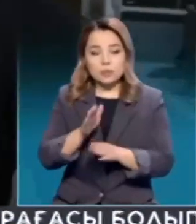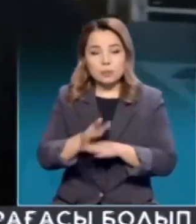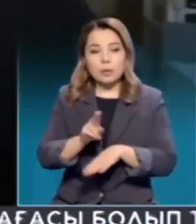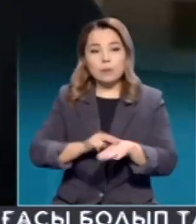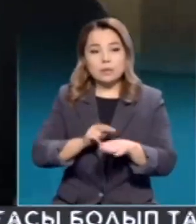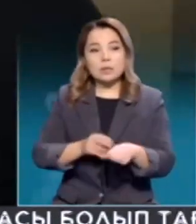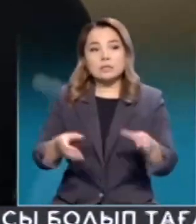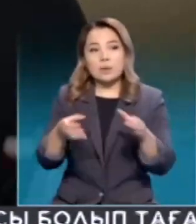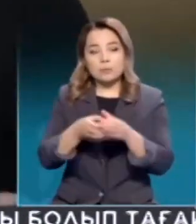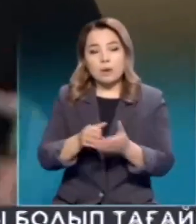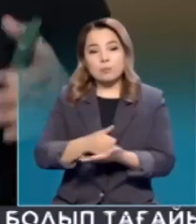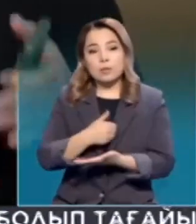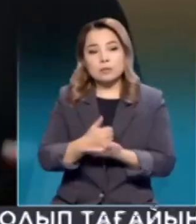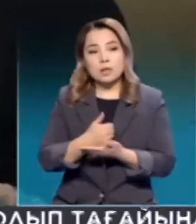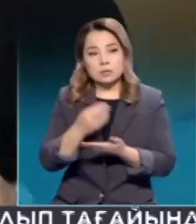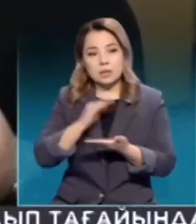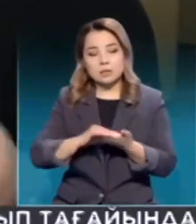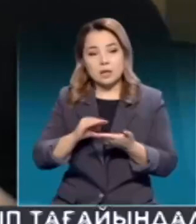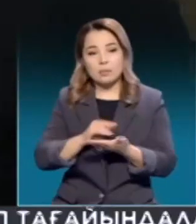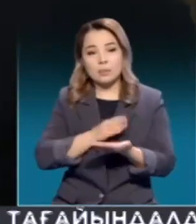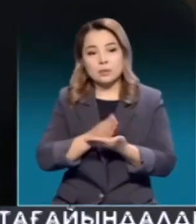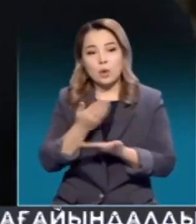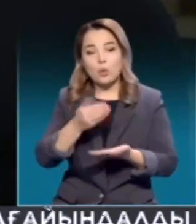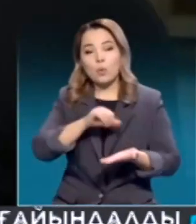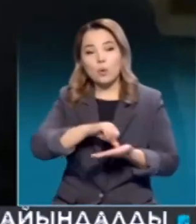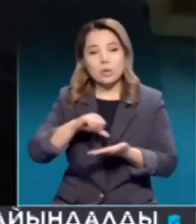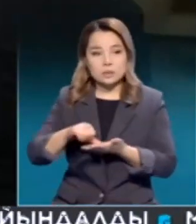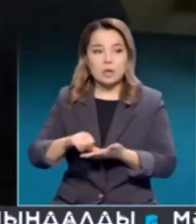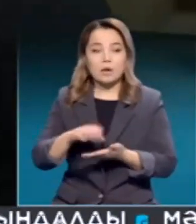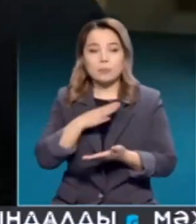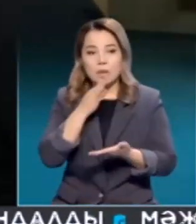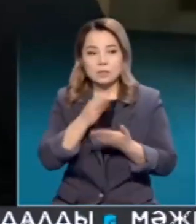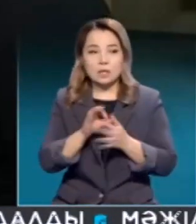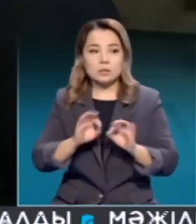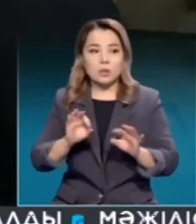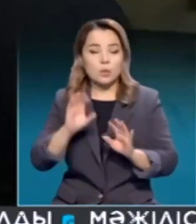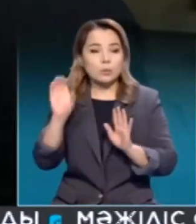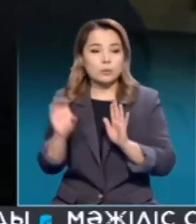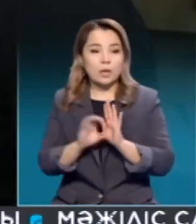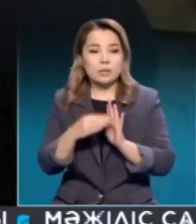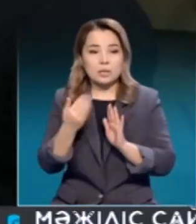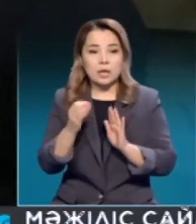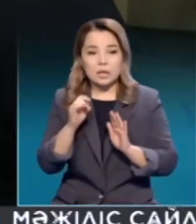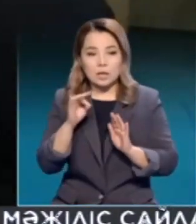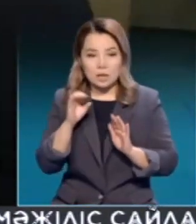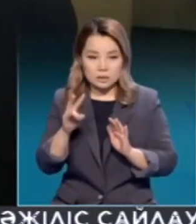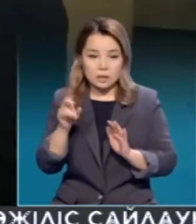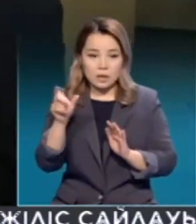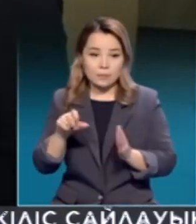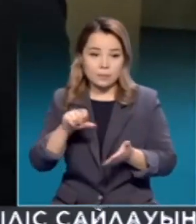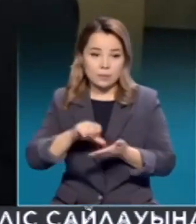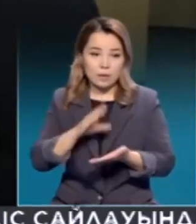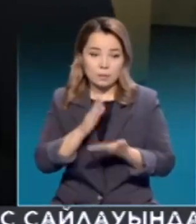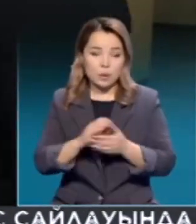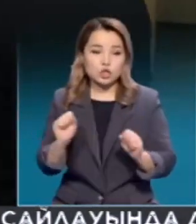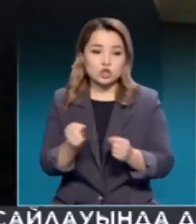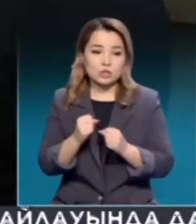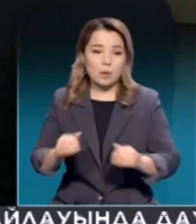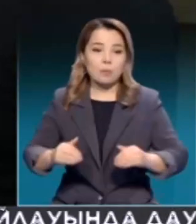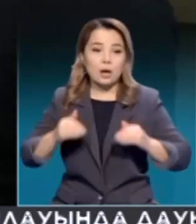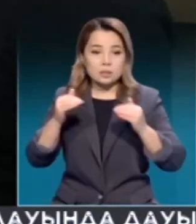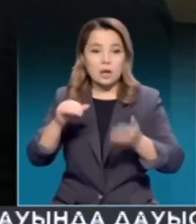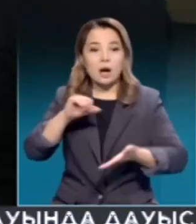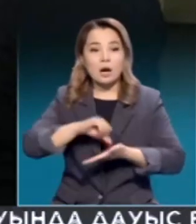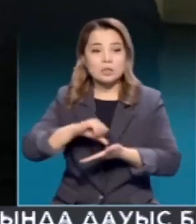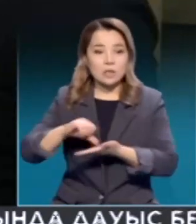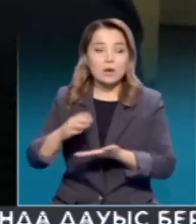полиция департаментінің баспасөз қызметінің өкілі Еркін Өтегенов мырза тұр. Еркін мырза, былтыр осы жылдамдықты асыруға